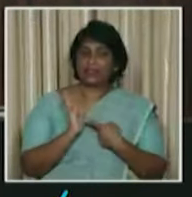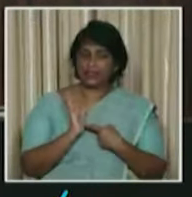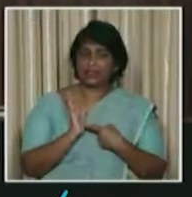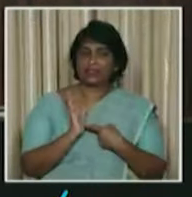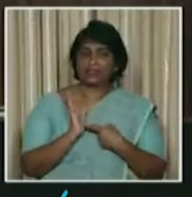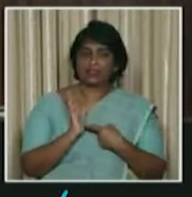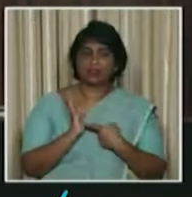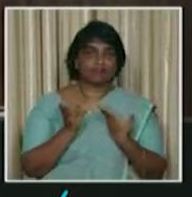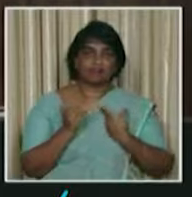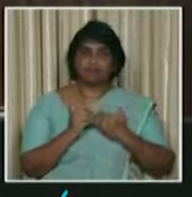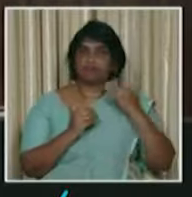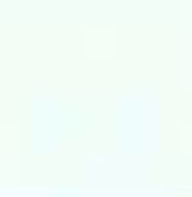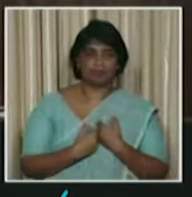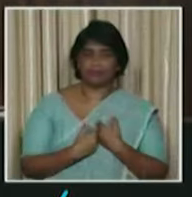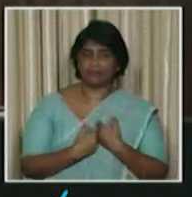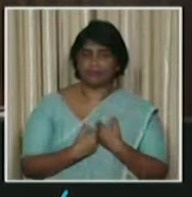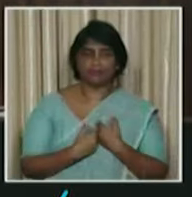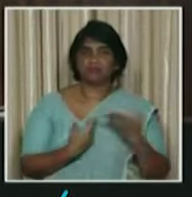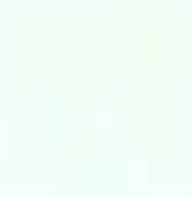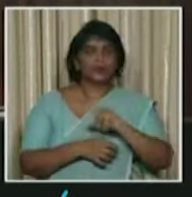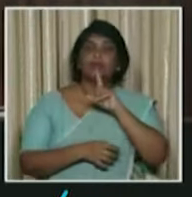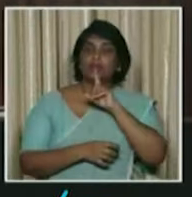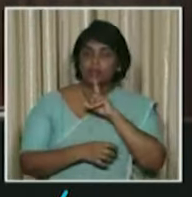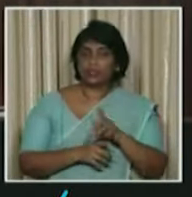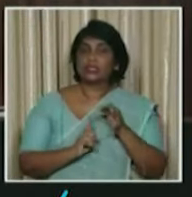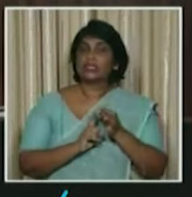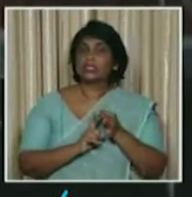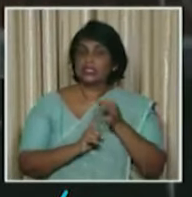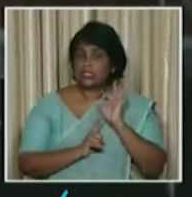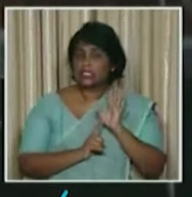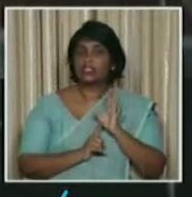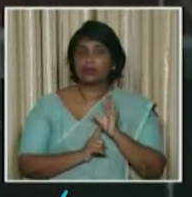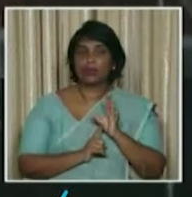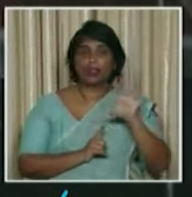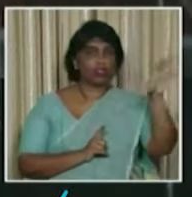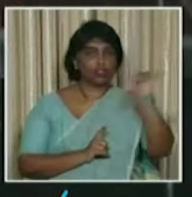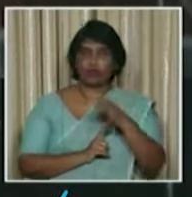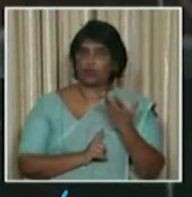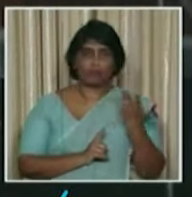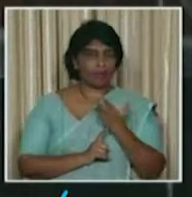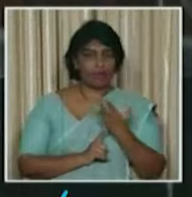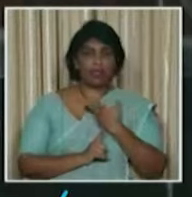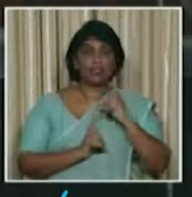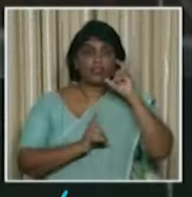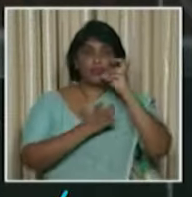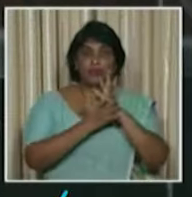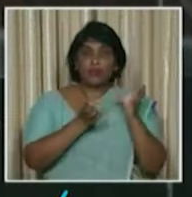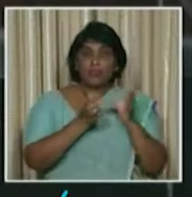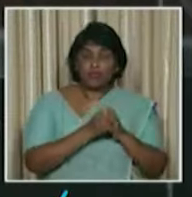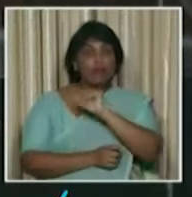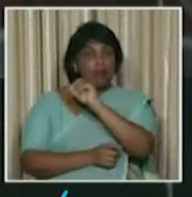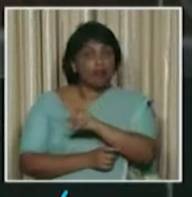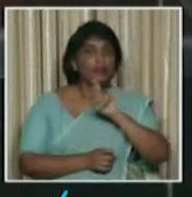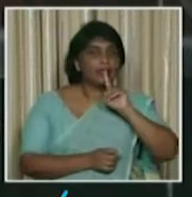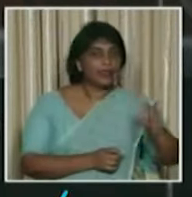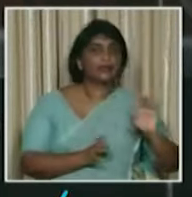නීතිය. ඒකට එහාට යන්න මටවත් මේ කාටවත් බලයක් නැහැ. ජනාධිපතිතුමාට පත්වීමක් කරන්න බෑ. එතුමාට කළ හැක්කේ ව්‍යවස්ථාදායක සභාවට නිර්දේශයක්